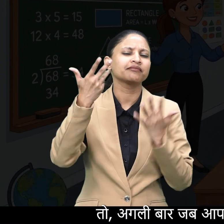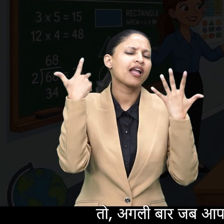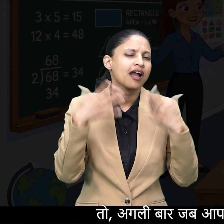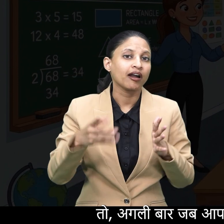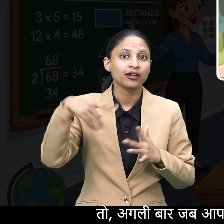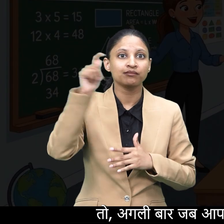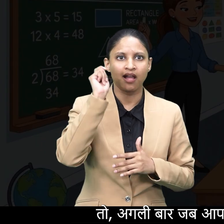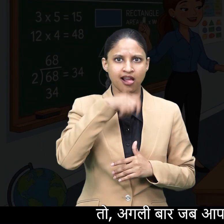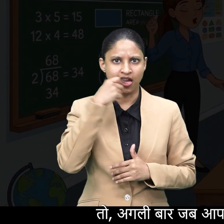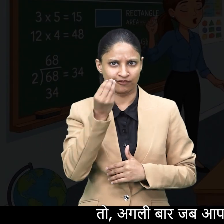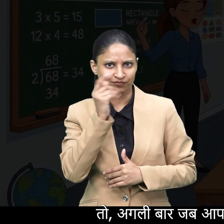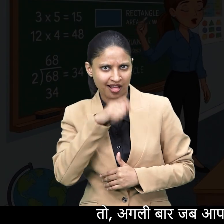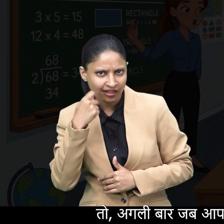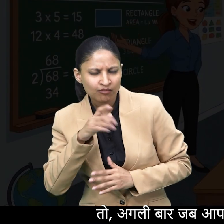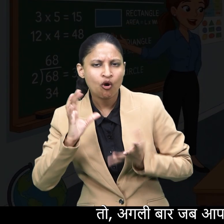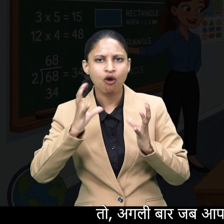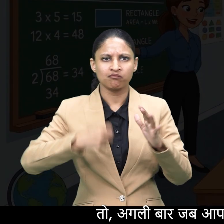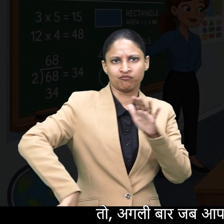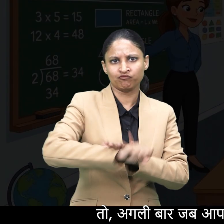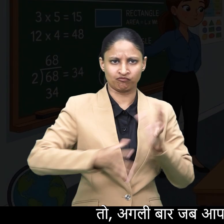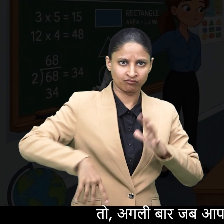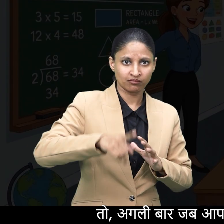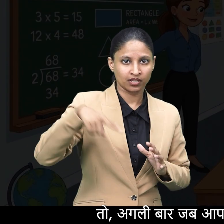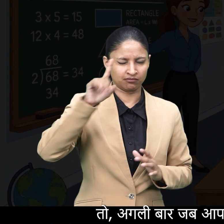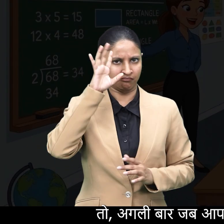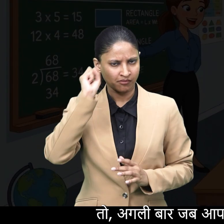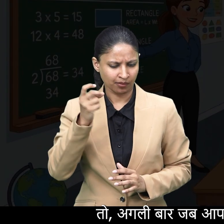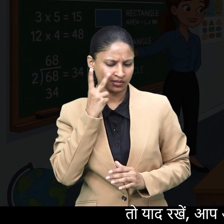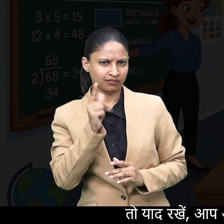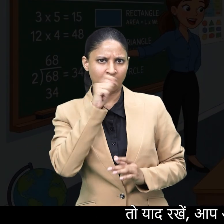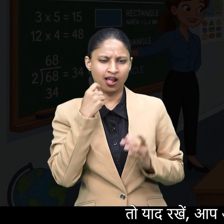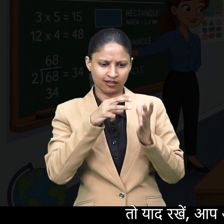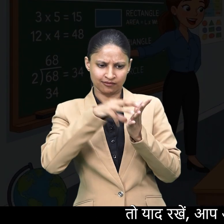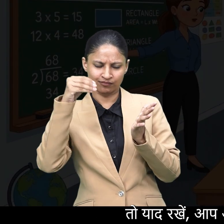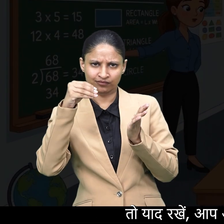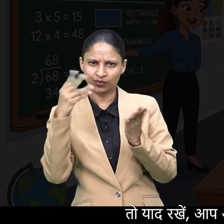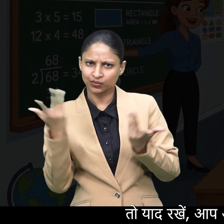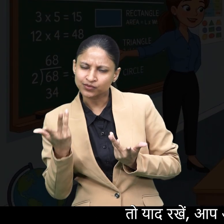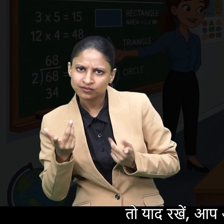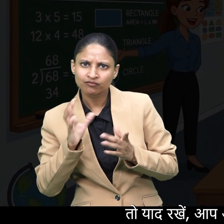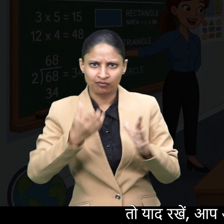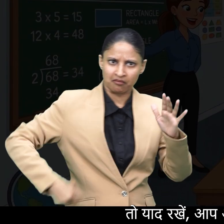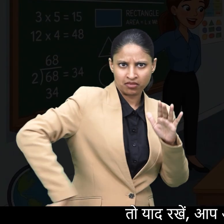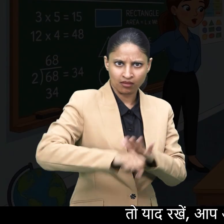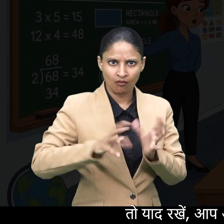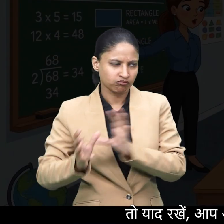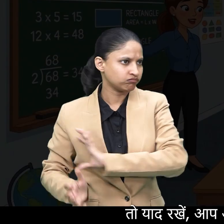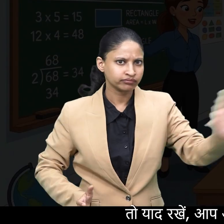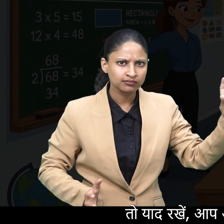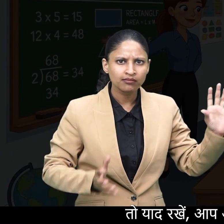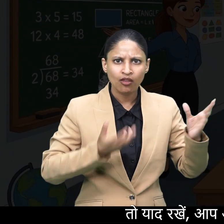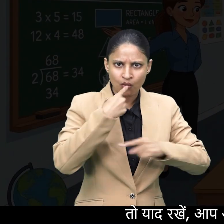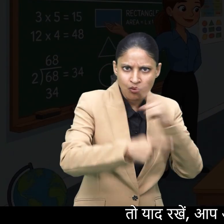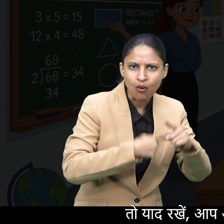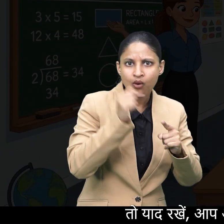तो अगली बार जब आप आइसक्रीम खाएं या फुटबॉल को किक मारें, तो याद रखें आप अपने हाथ में एक आकृति